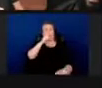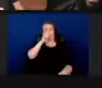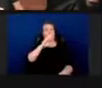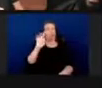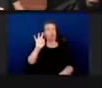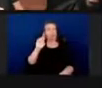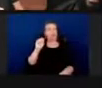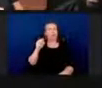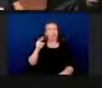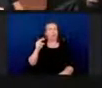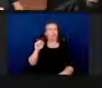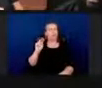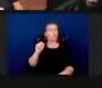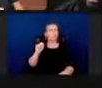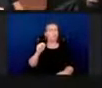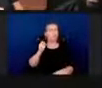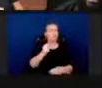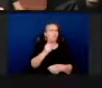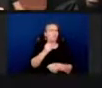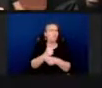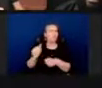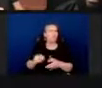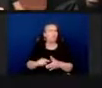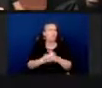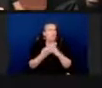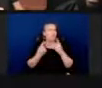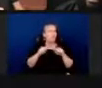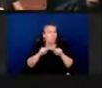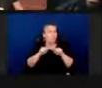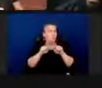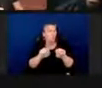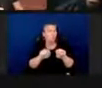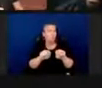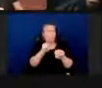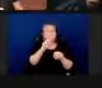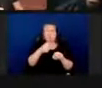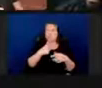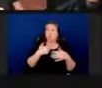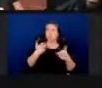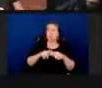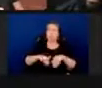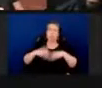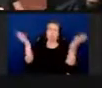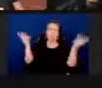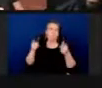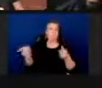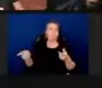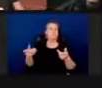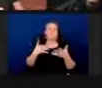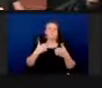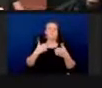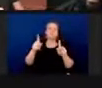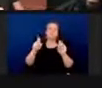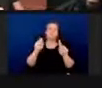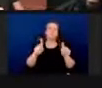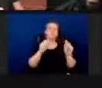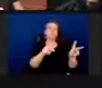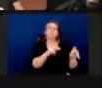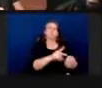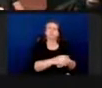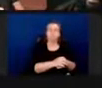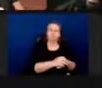Tunafanya kazi kuunda programu katika mahali palipotengwa sana na kujenga fursa ambazo hazina